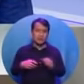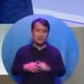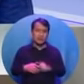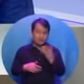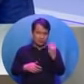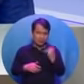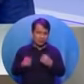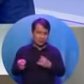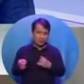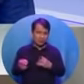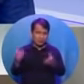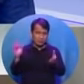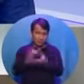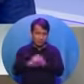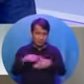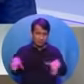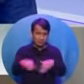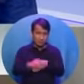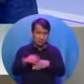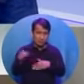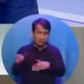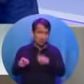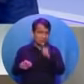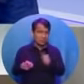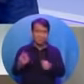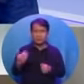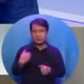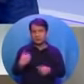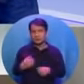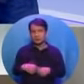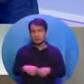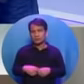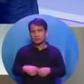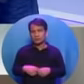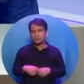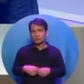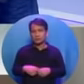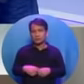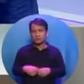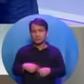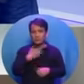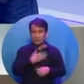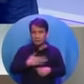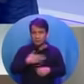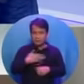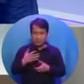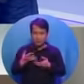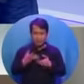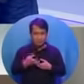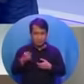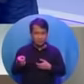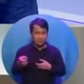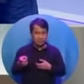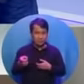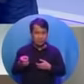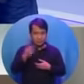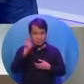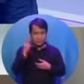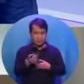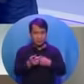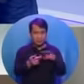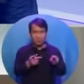Para, kasal ho ba kayo? Kasal? Ah, hindi naman po, sir. Ang kaso nga lang, sir, ang hinahiling ko lang naman po sa inyo ay pag naman po nakita niyo naman po